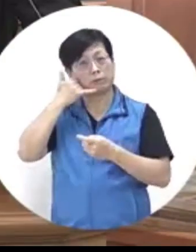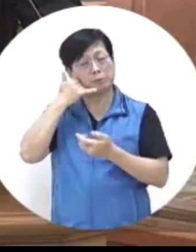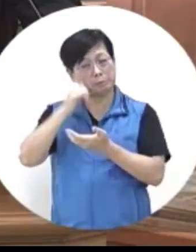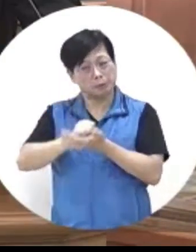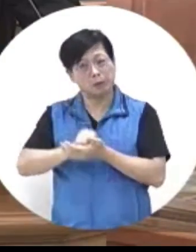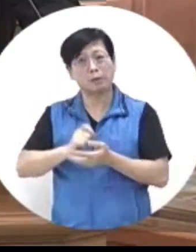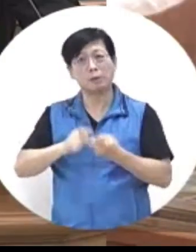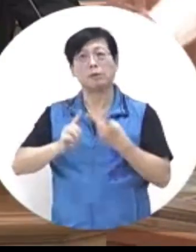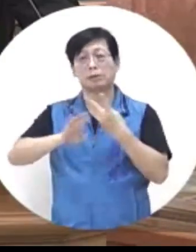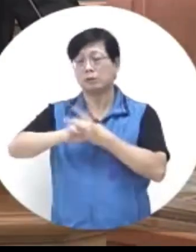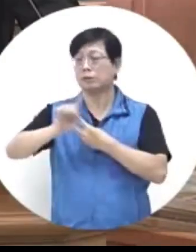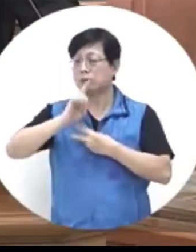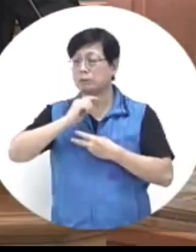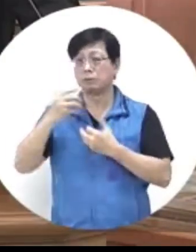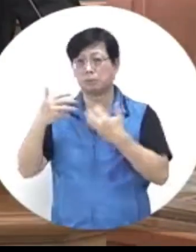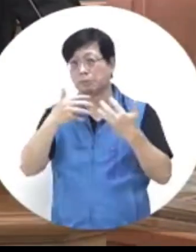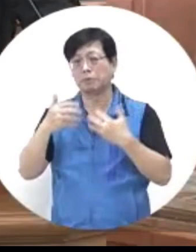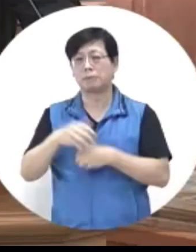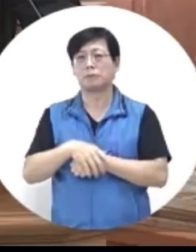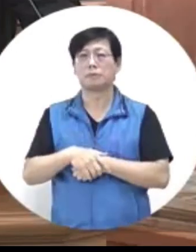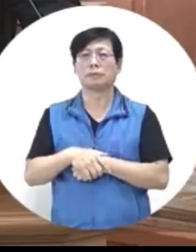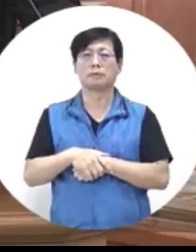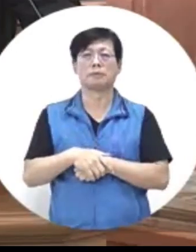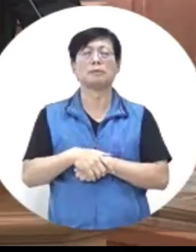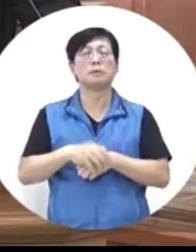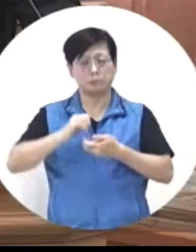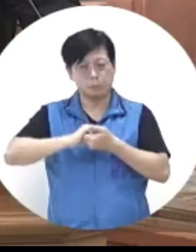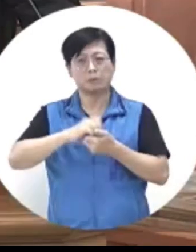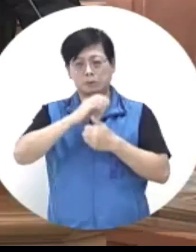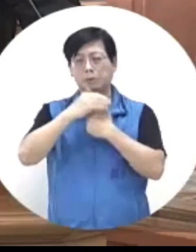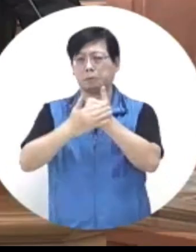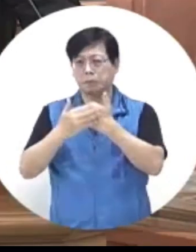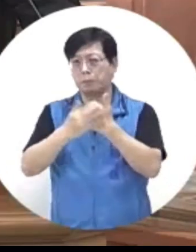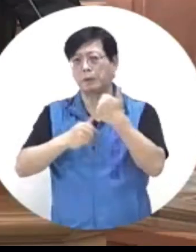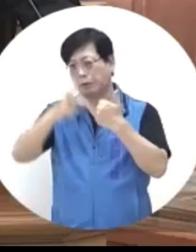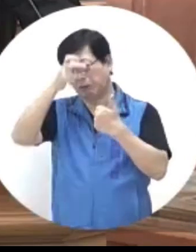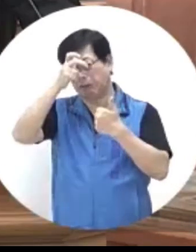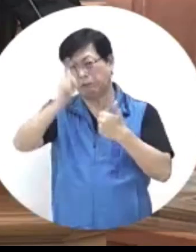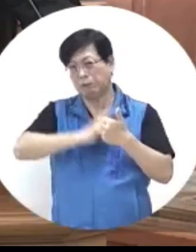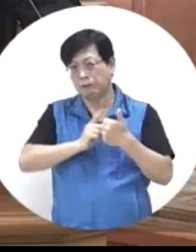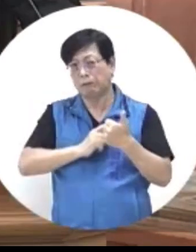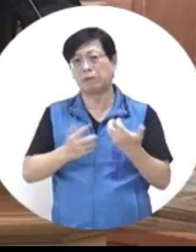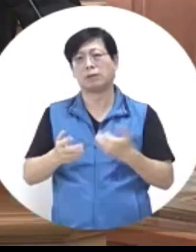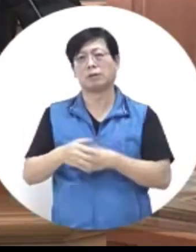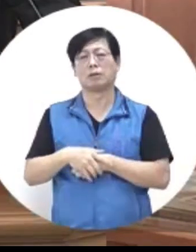力来协助家属。 过程 好，来跟他做说明、啊。 整段笔录都必须保护警官自己，